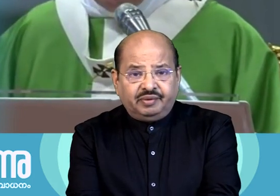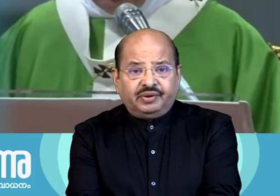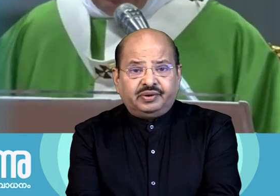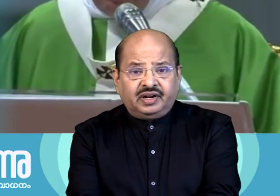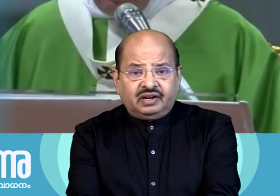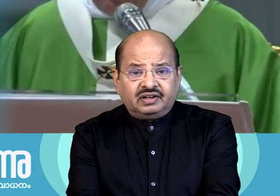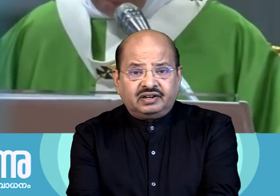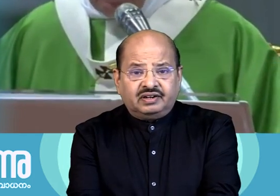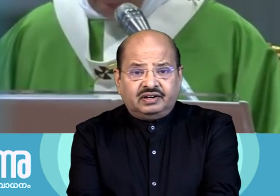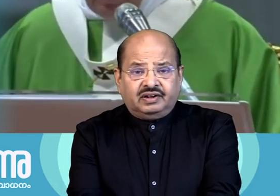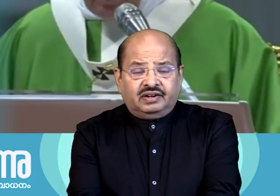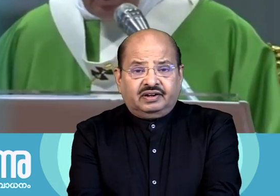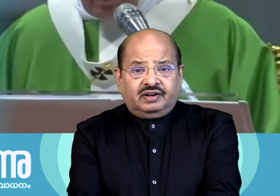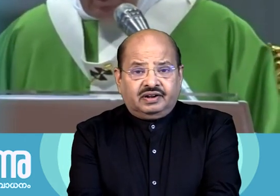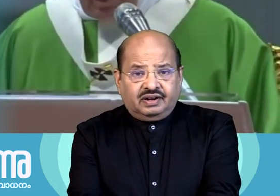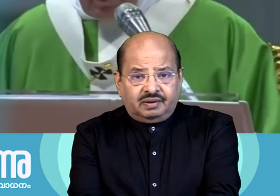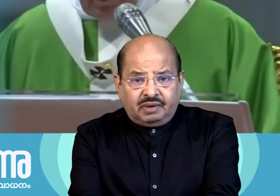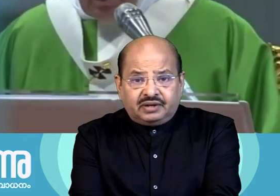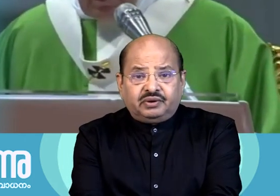അവരോട്